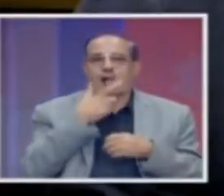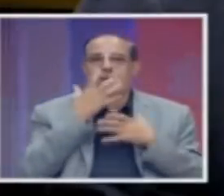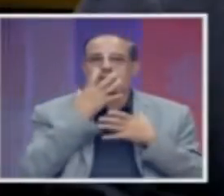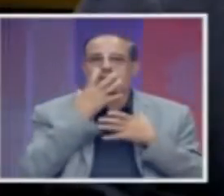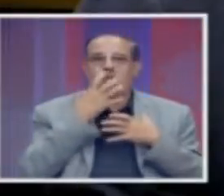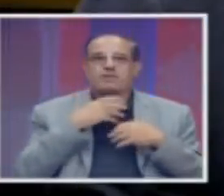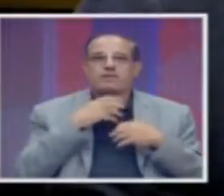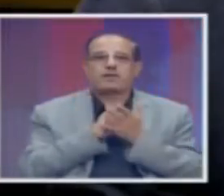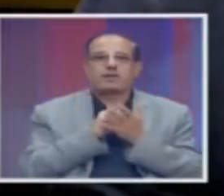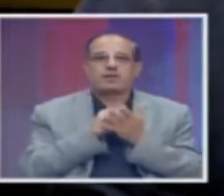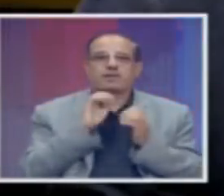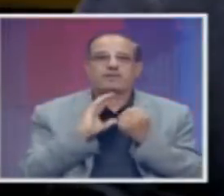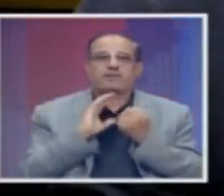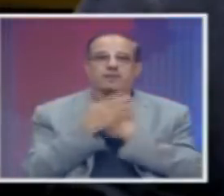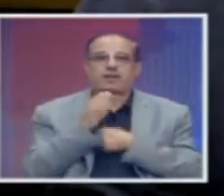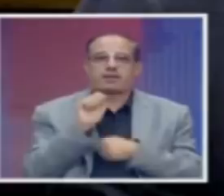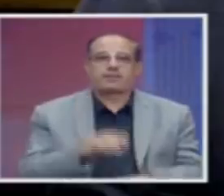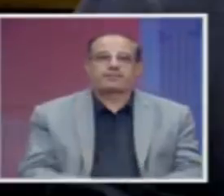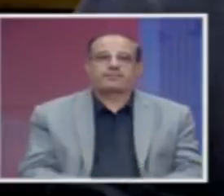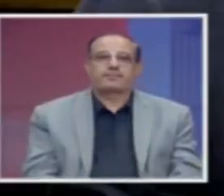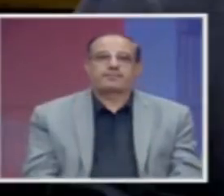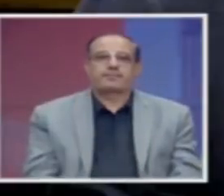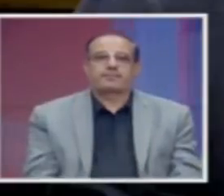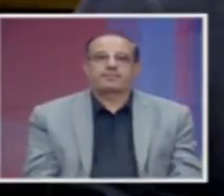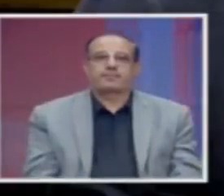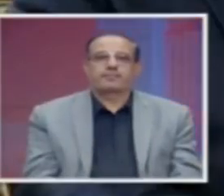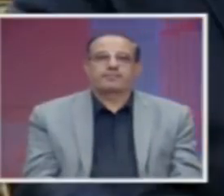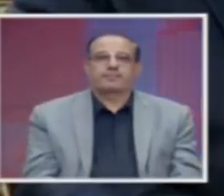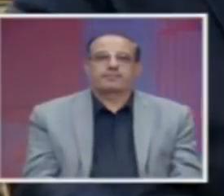حاليا للحجر الصحي داخل منزله.